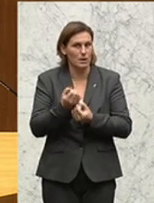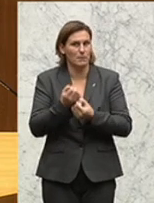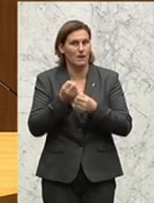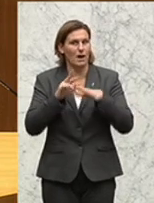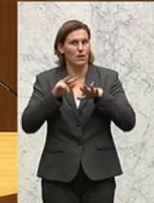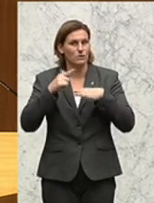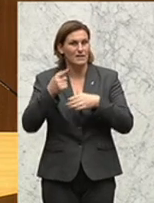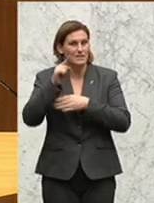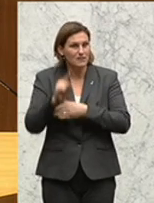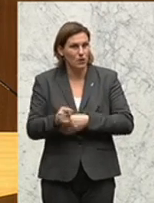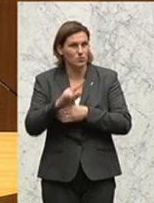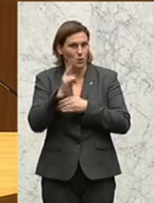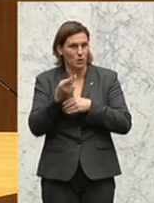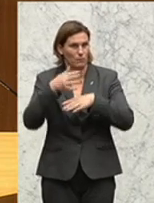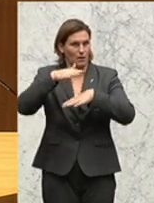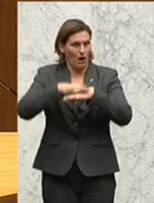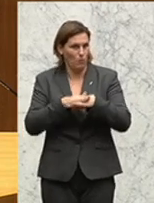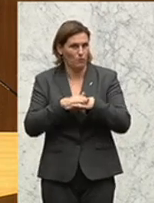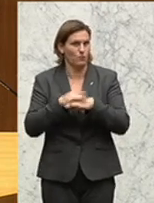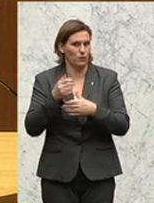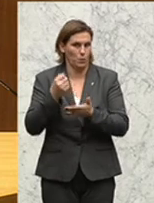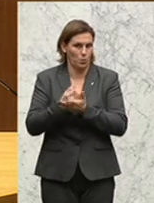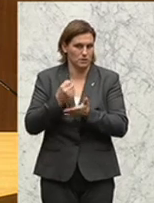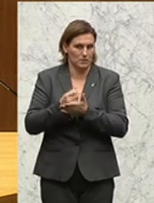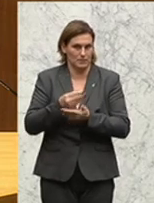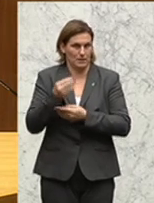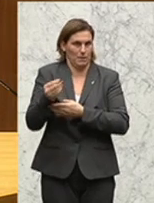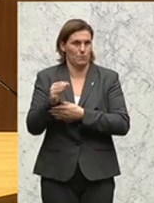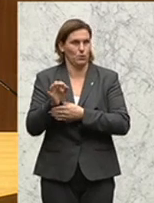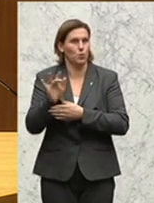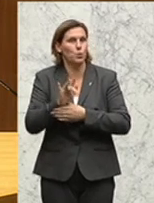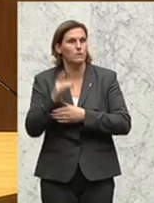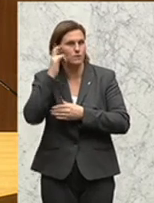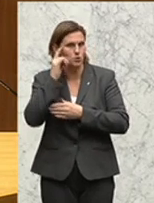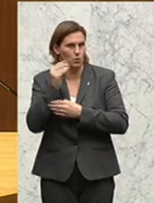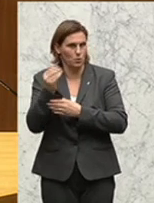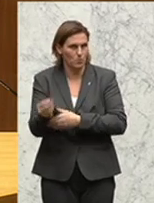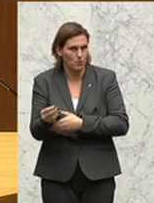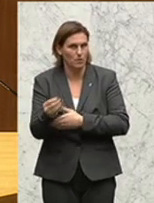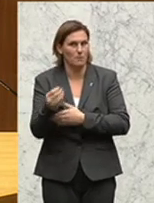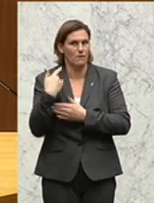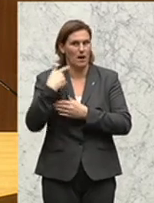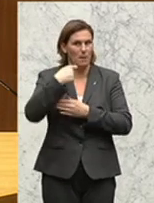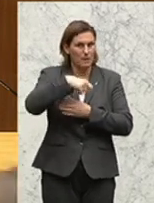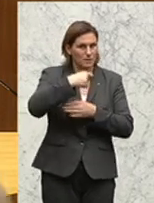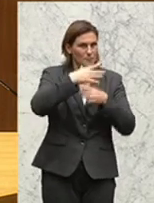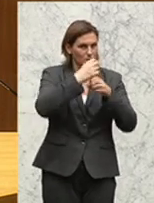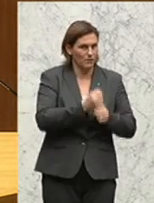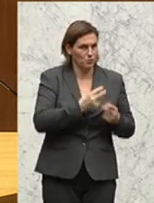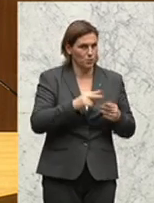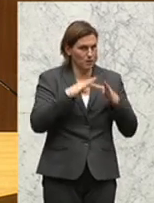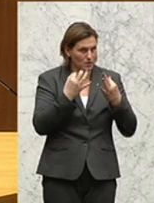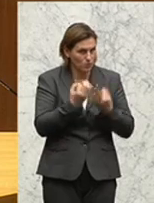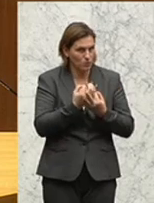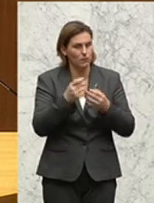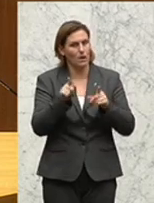zusätzliche Kosten haben. Die Kosten entstehen natürlich aus der Grundversorgung. Und so ist es für mich nicht nachvollziehbar, dass wir, obwohl der Präsident des Verfassungsgerichtshofs sagt, sie brauchen